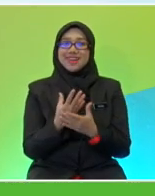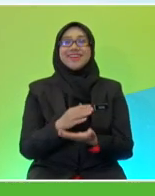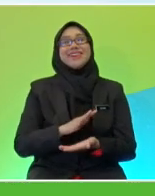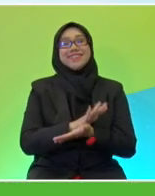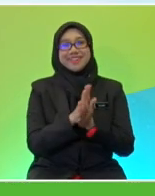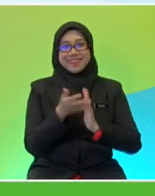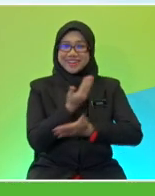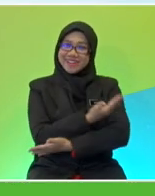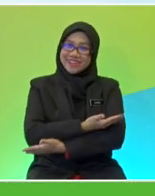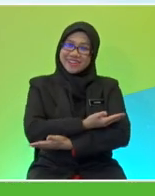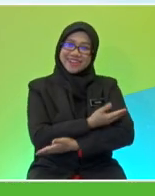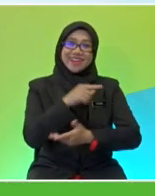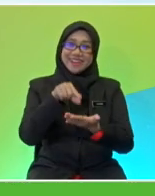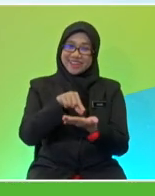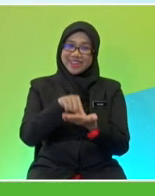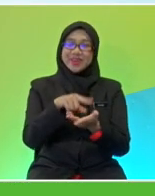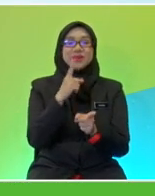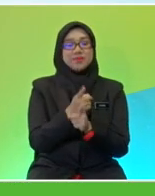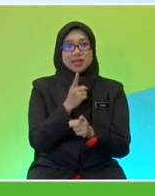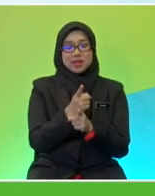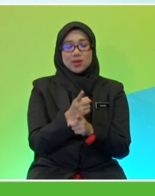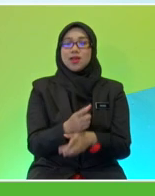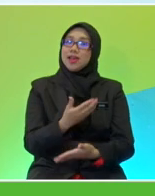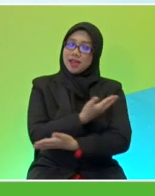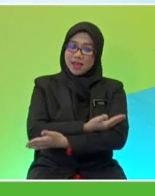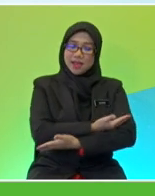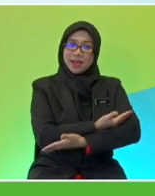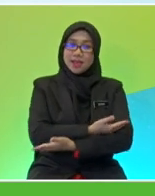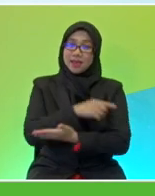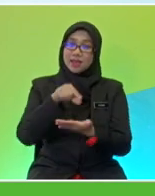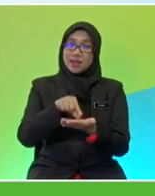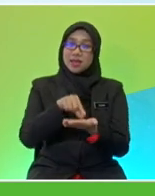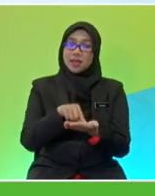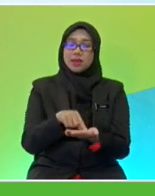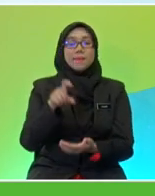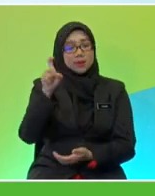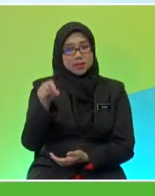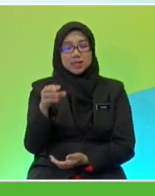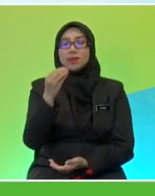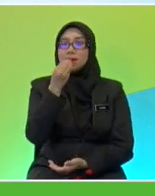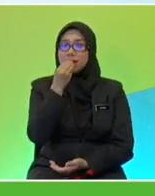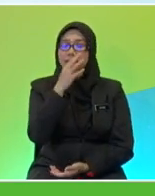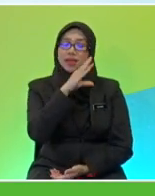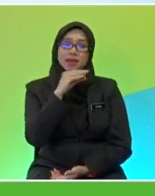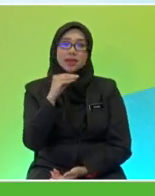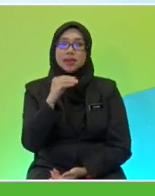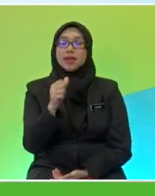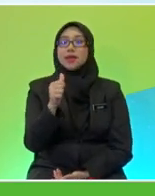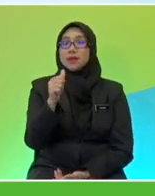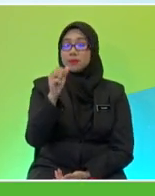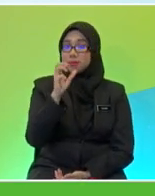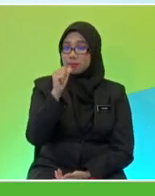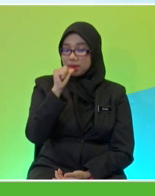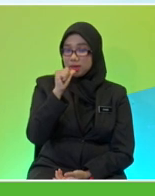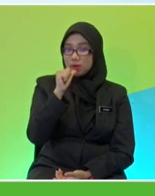ayam anak ayam betul anak ayam ini belum makan dan minum dan dia mengambil masa lebih kurang